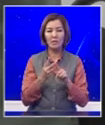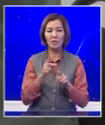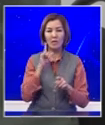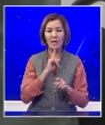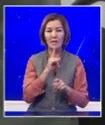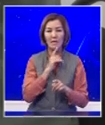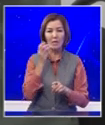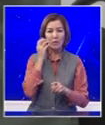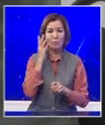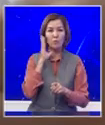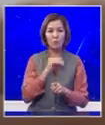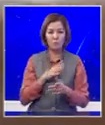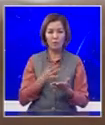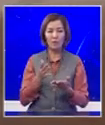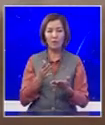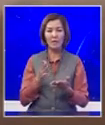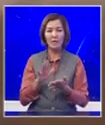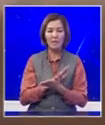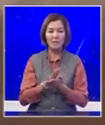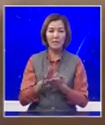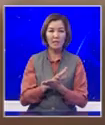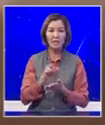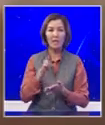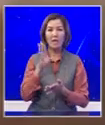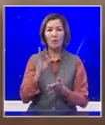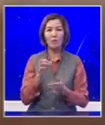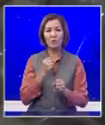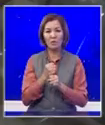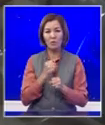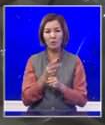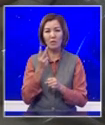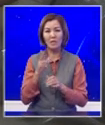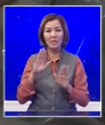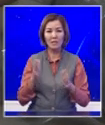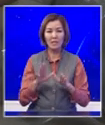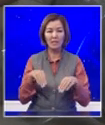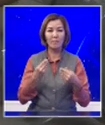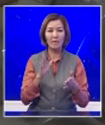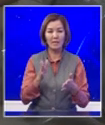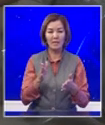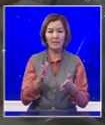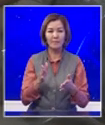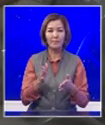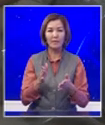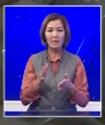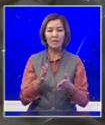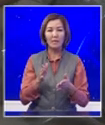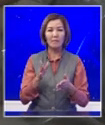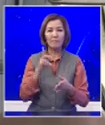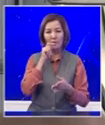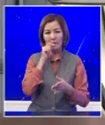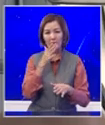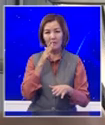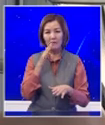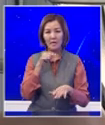сәби бітуде дейді. Дегенмен, тегін эко жасату мүмкіндігі екі жағдайда ғана берілетінін құлағдар ете кетейік. Еркектік фактор